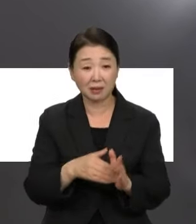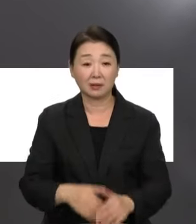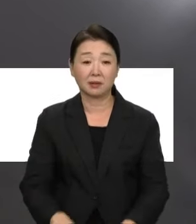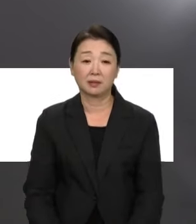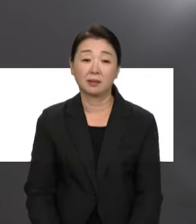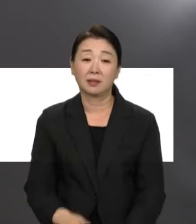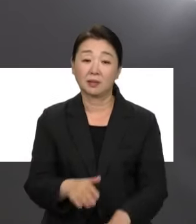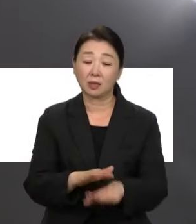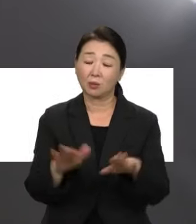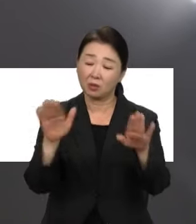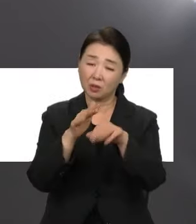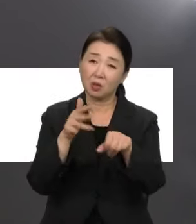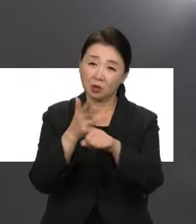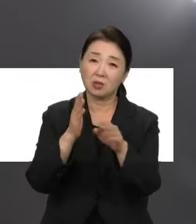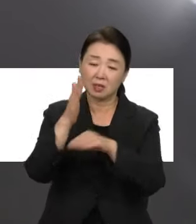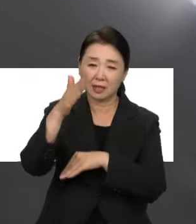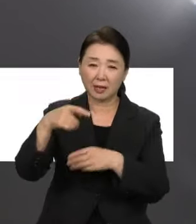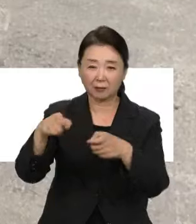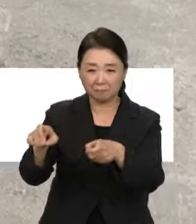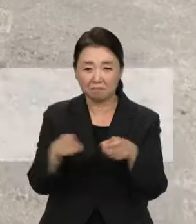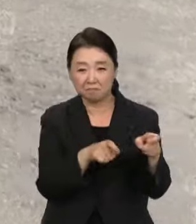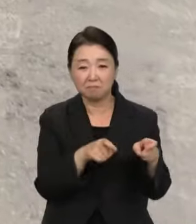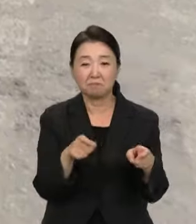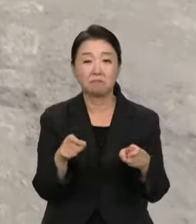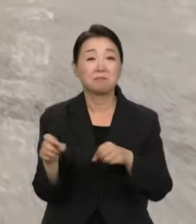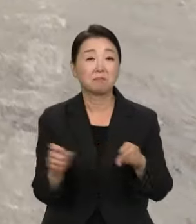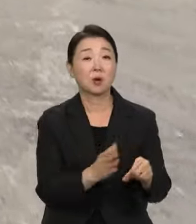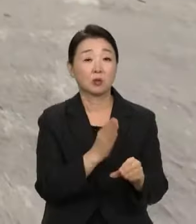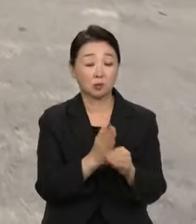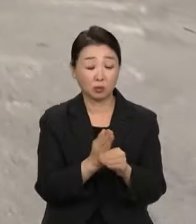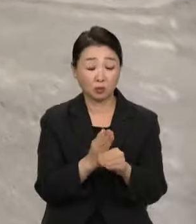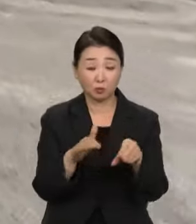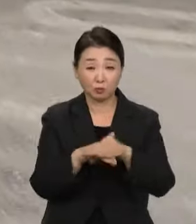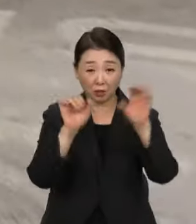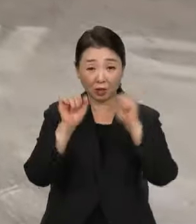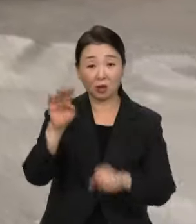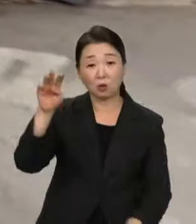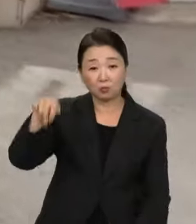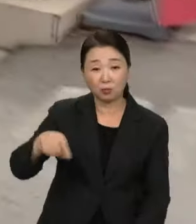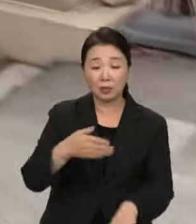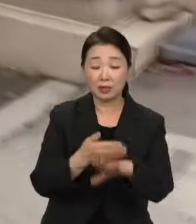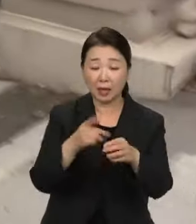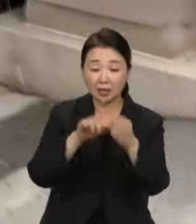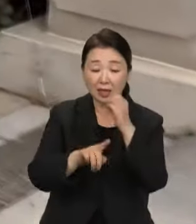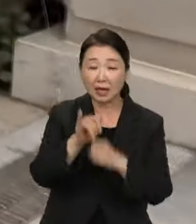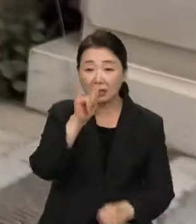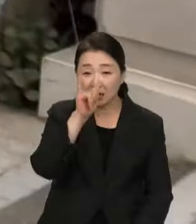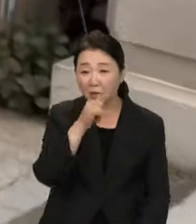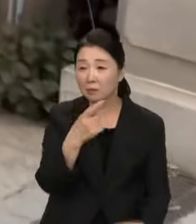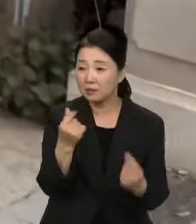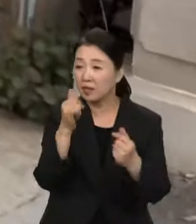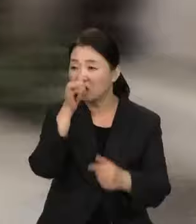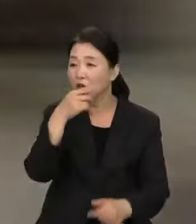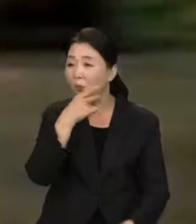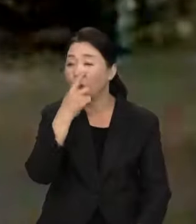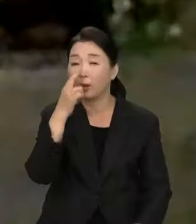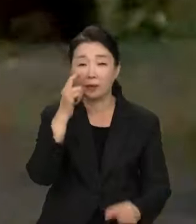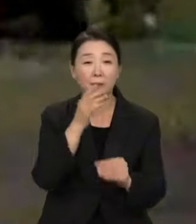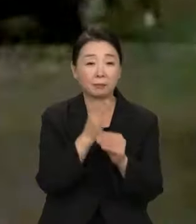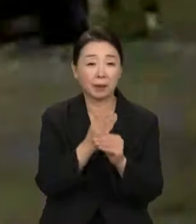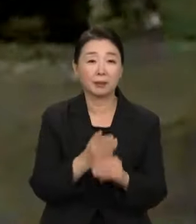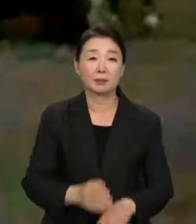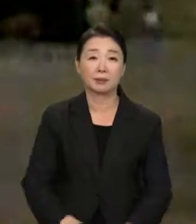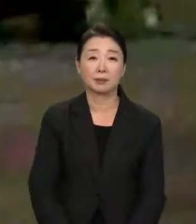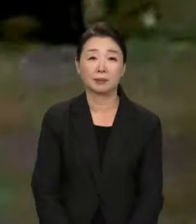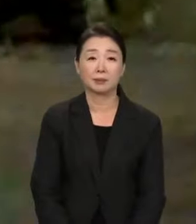넘도록 계속 철거 작업이 진행됐고요. 문체부는 다른 사찰에도 비슷한 사례가 있는지 확인하겠다고 밝혔습니다.